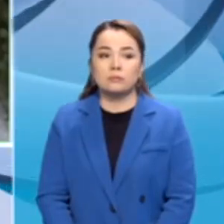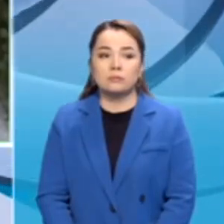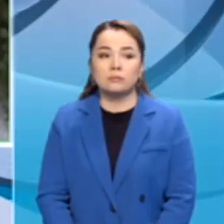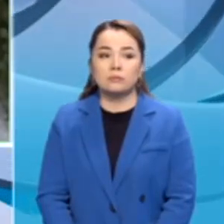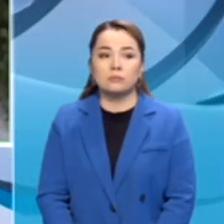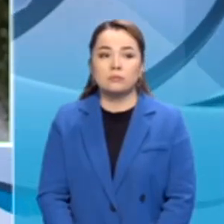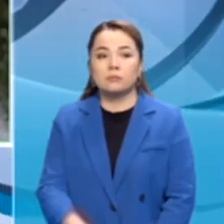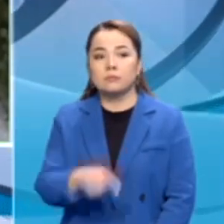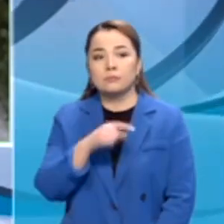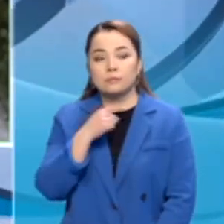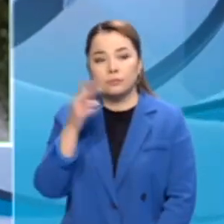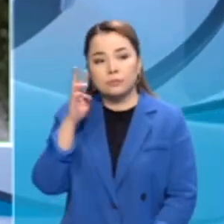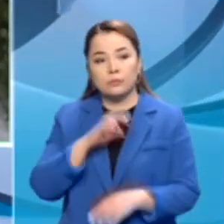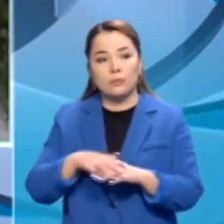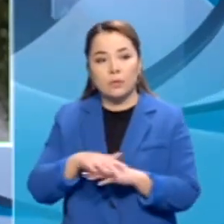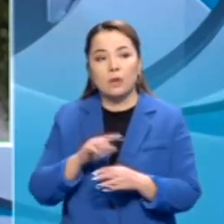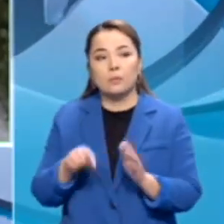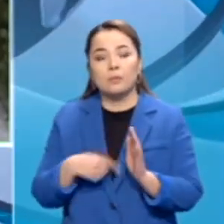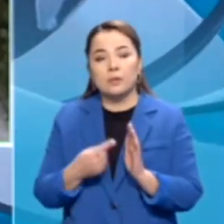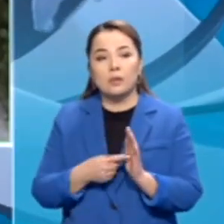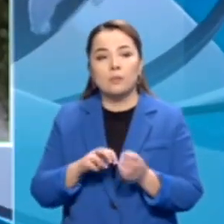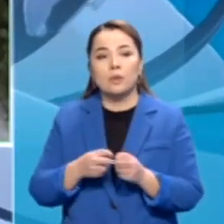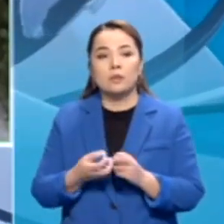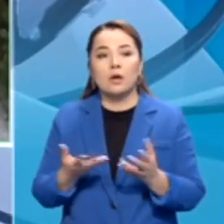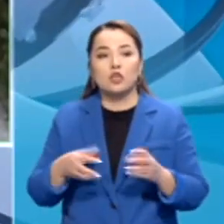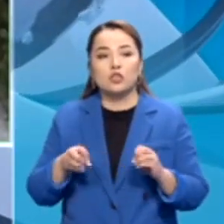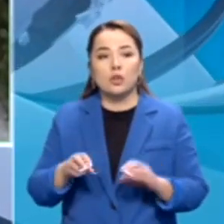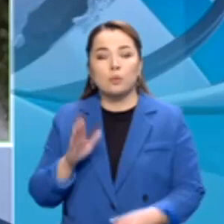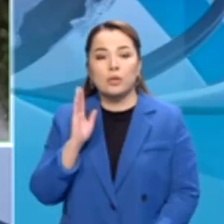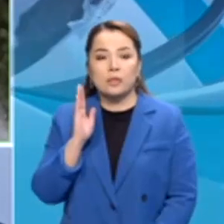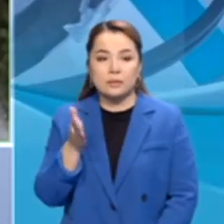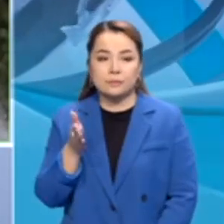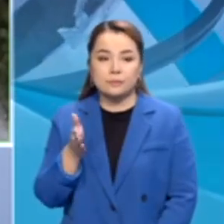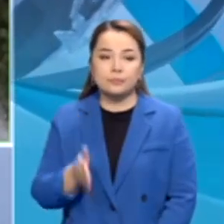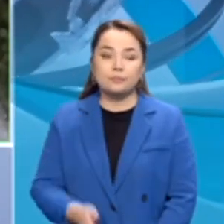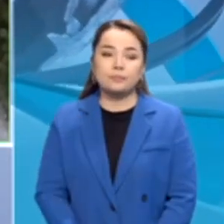Индира, Ресей үкіметі бұл мәселені қалай шешпек?